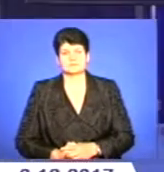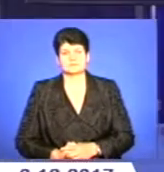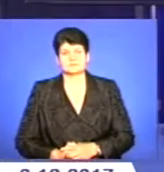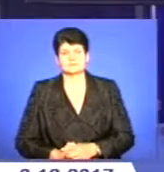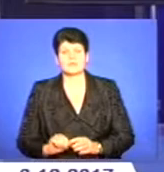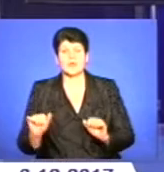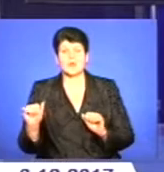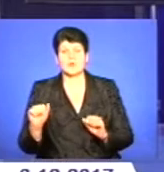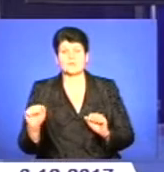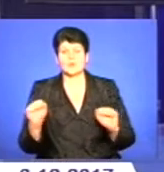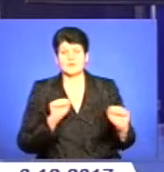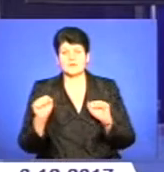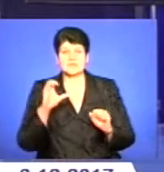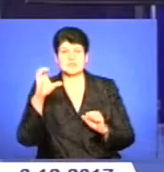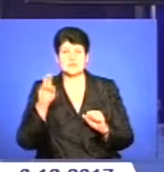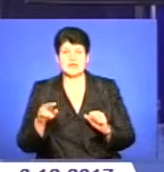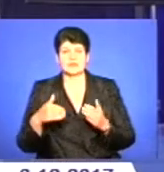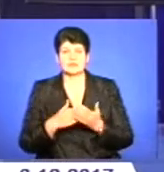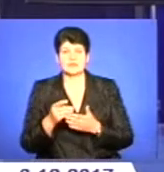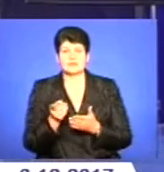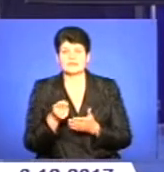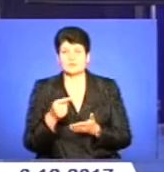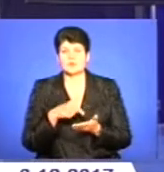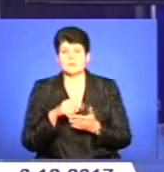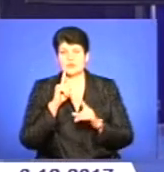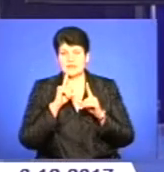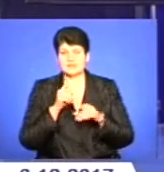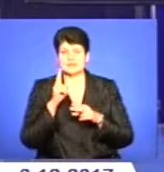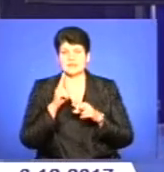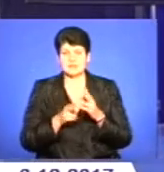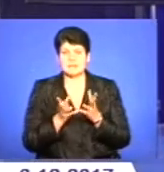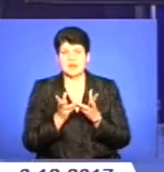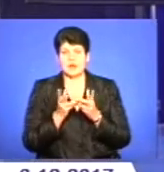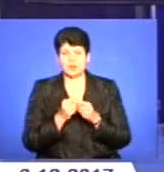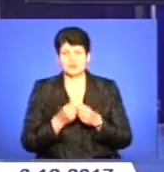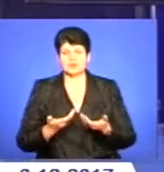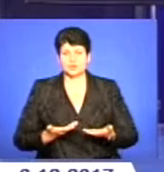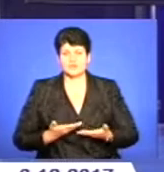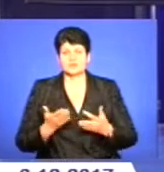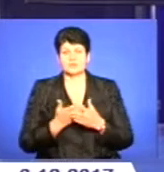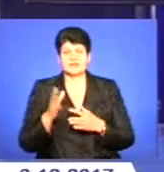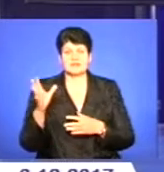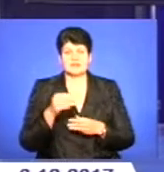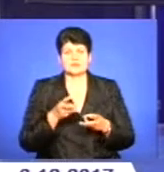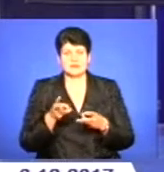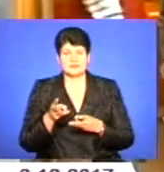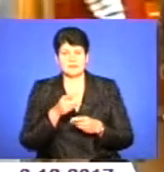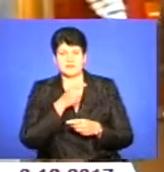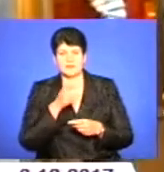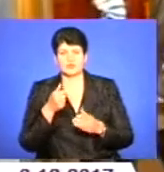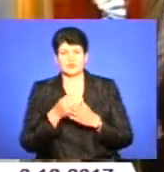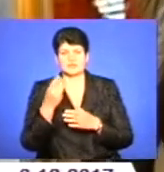В управлінні соціальної політики Тернопільської міської ради завершили перерахунок житлових субсидій на весь опалювальний період до